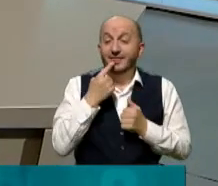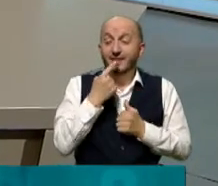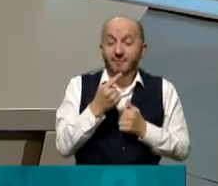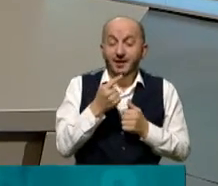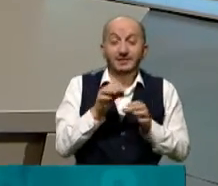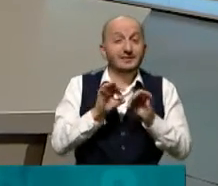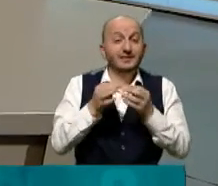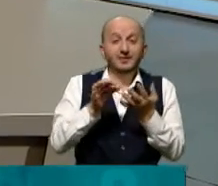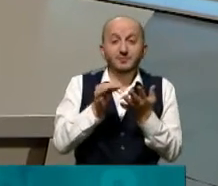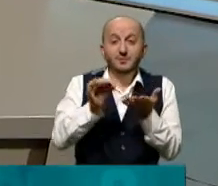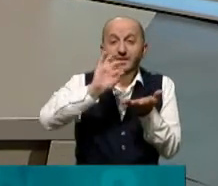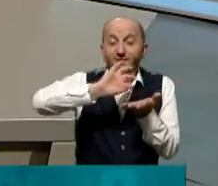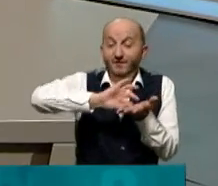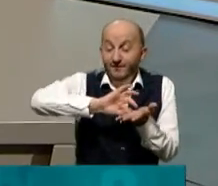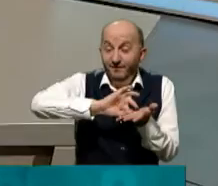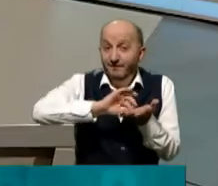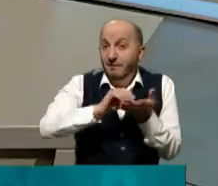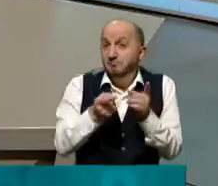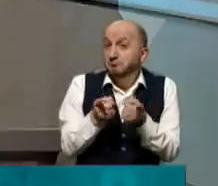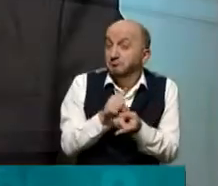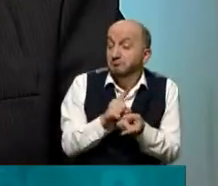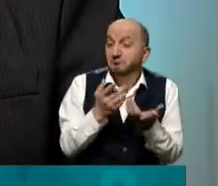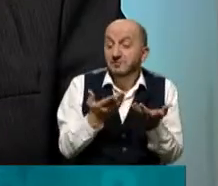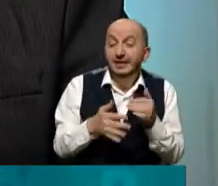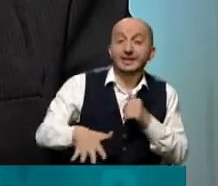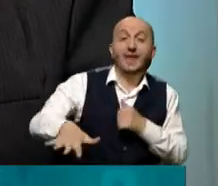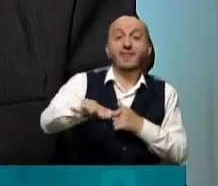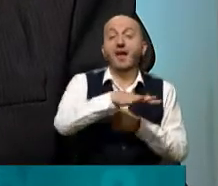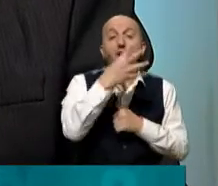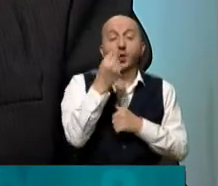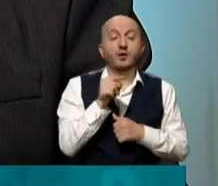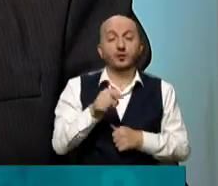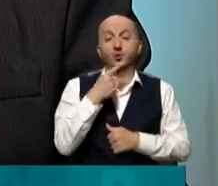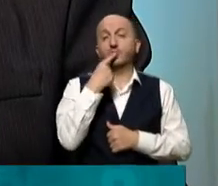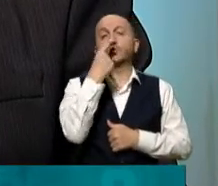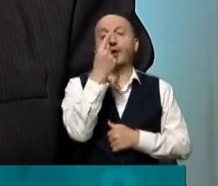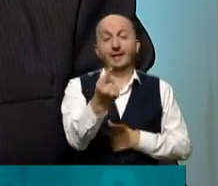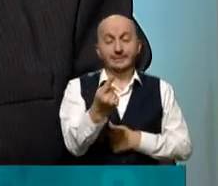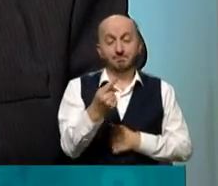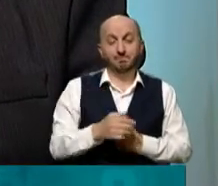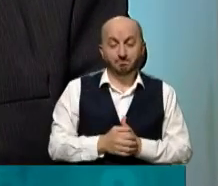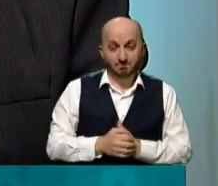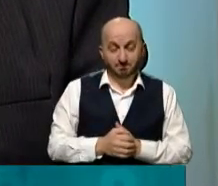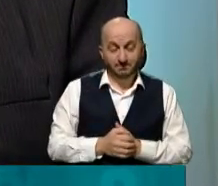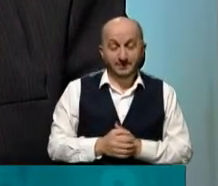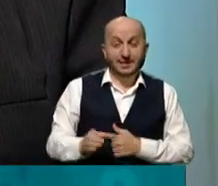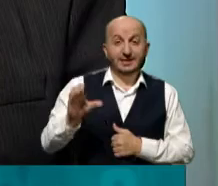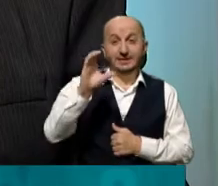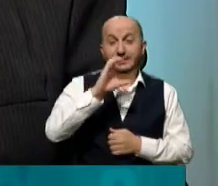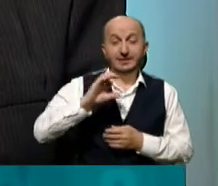çeşidi onu da bilmemekle birlikte genel olarak şöyle söyleyeyim. Yani